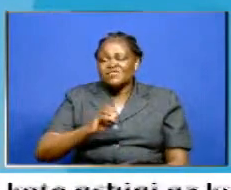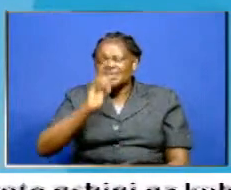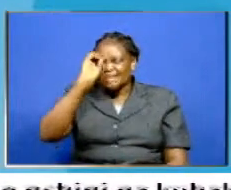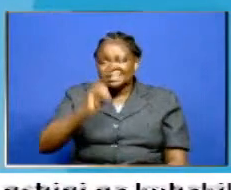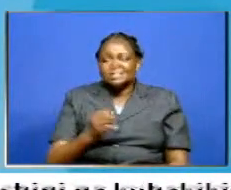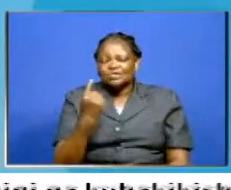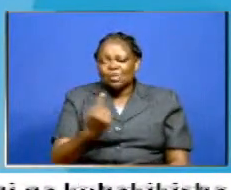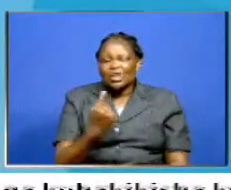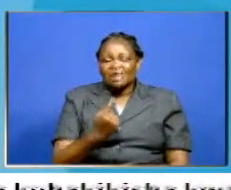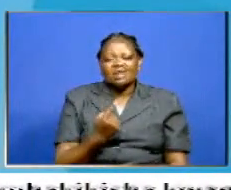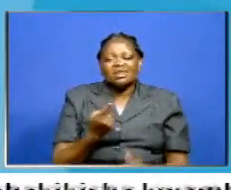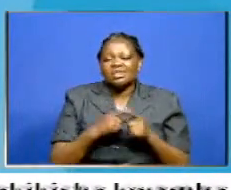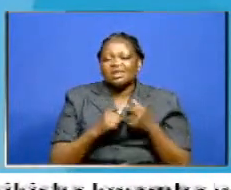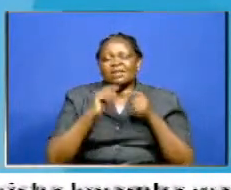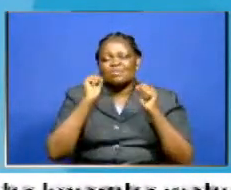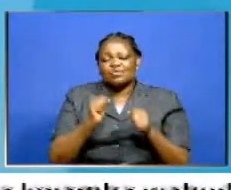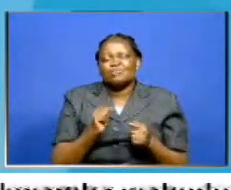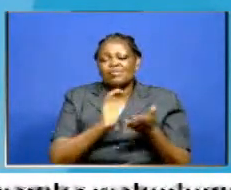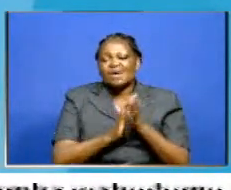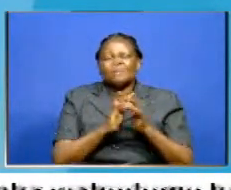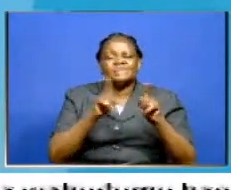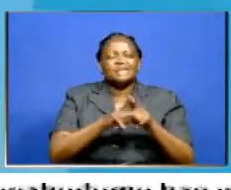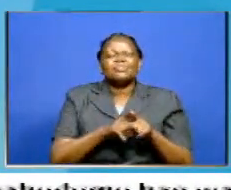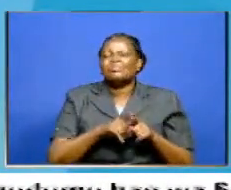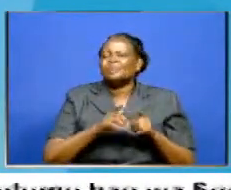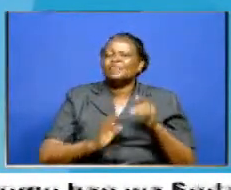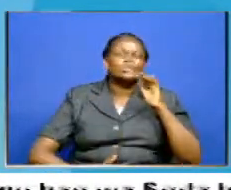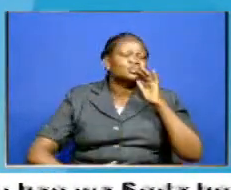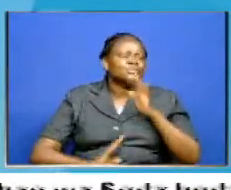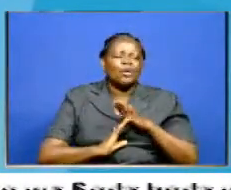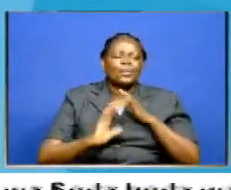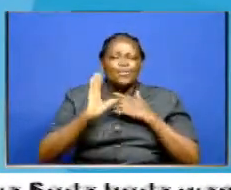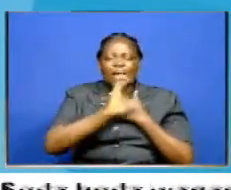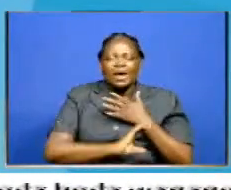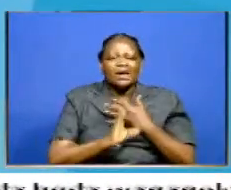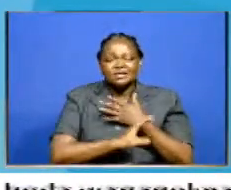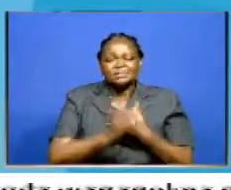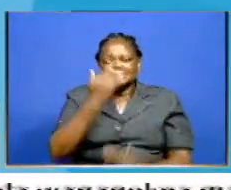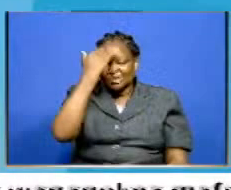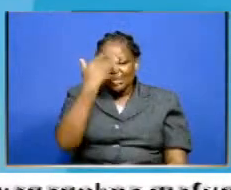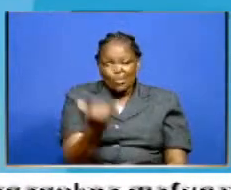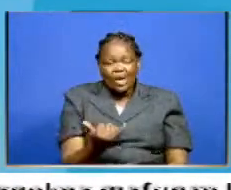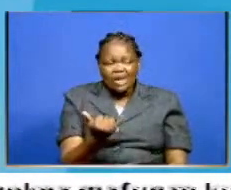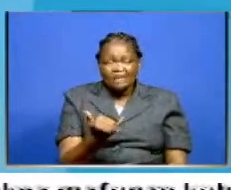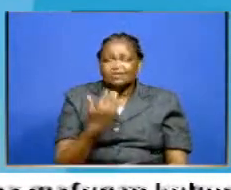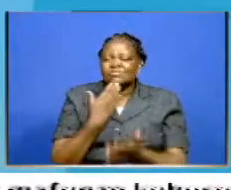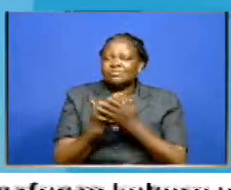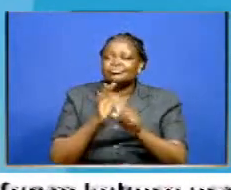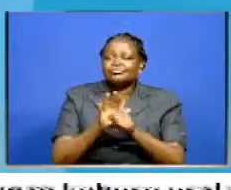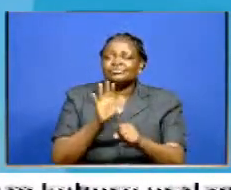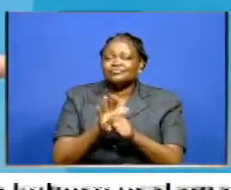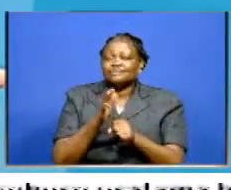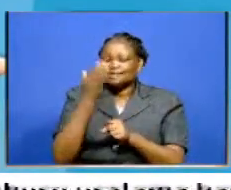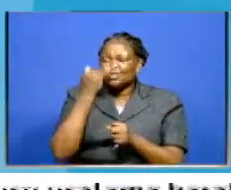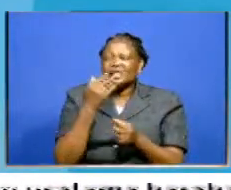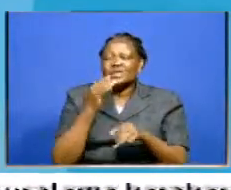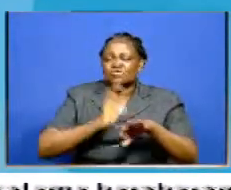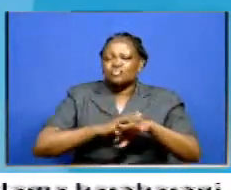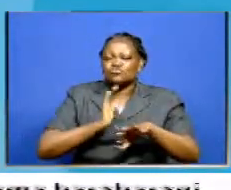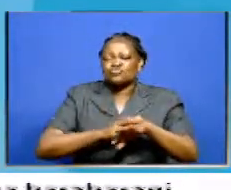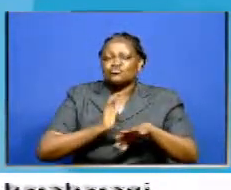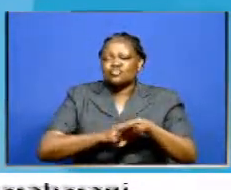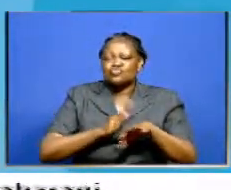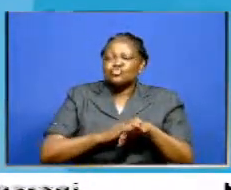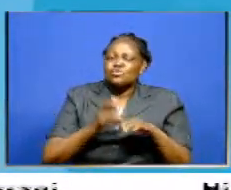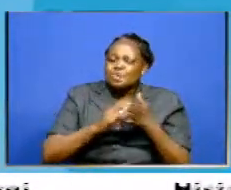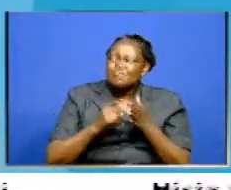pekee, tungekuwa kama mataifa ya Malaysia na kina Singapore, kwa sababu yale maneno ni mazuri sana. Kwa hivyo